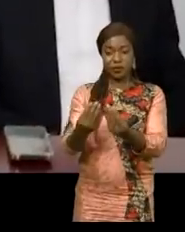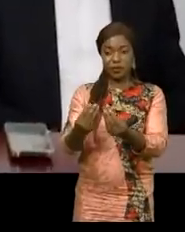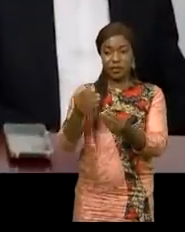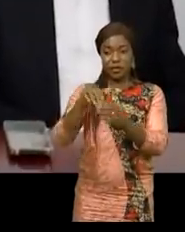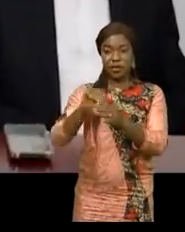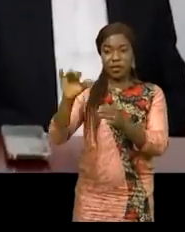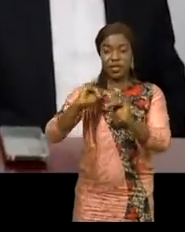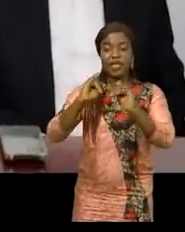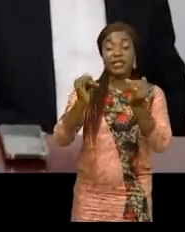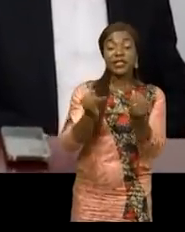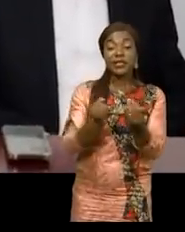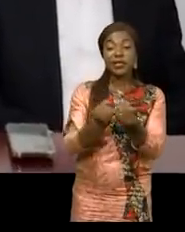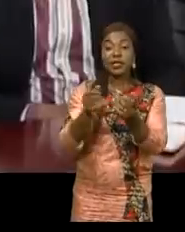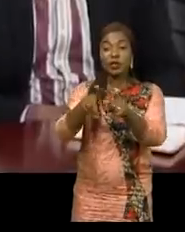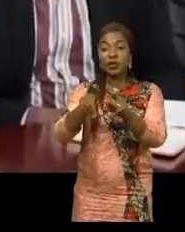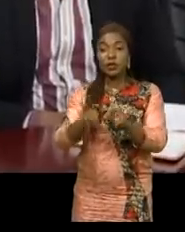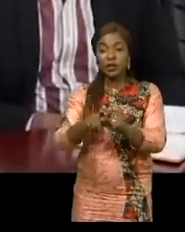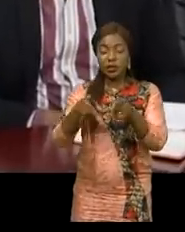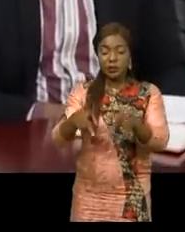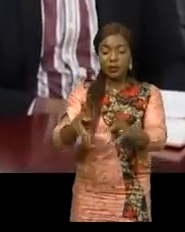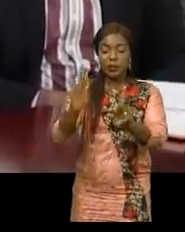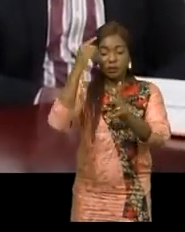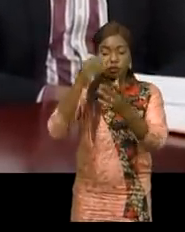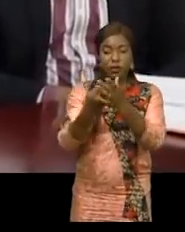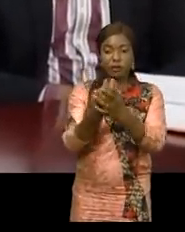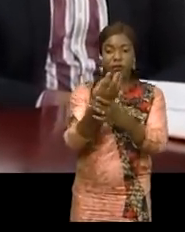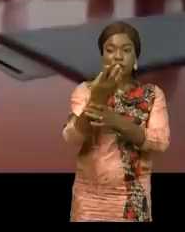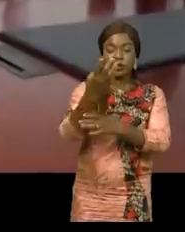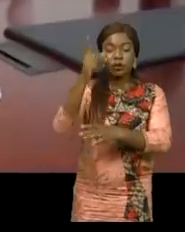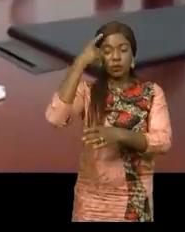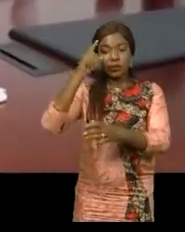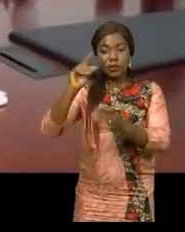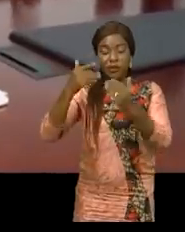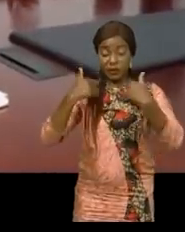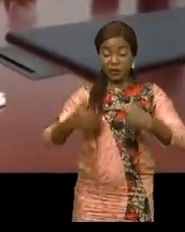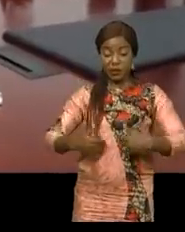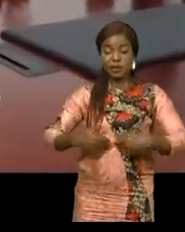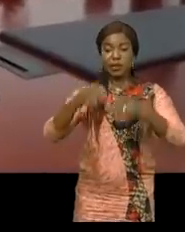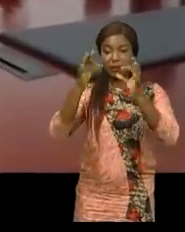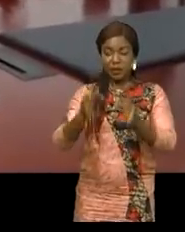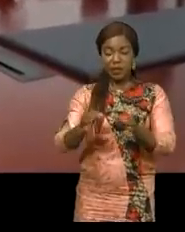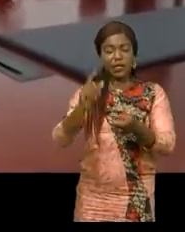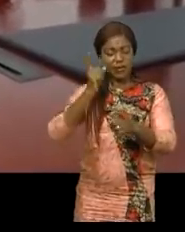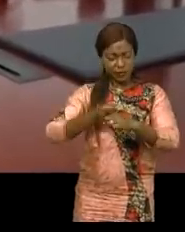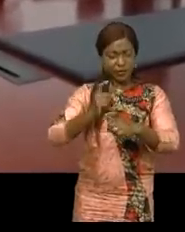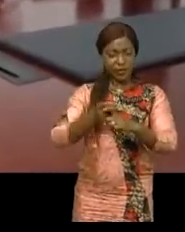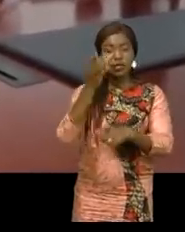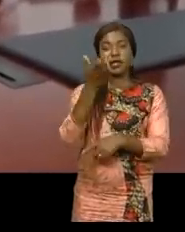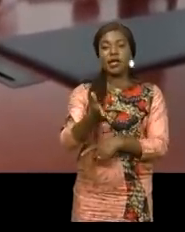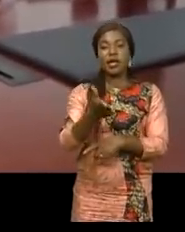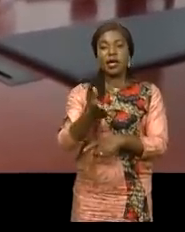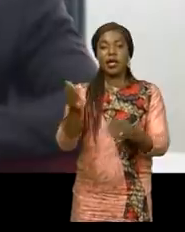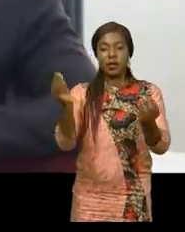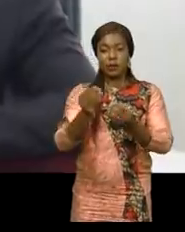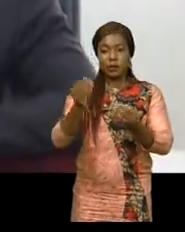locale une mesure qui a permis à ses unités de production de se refaire une santé mais ils ont encore quelques difficultés qui sert